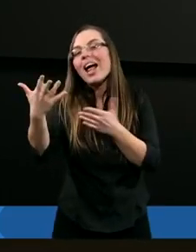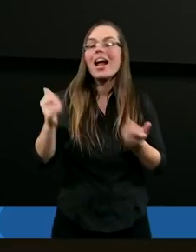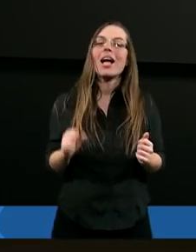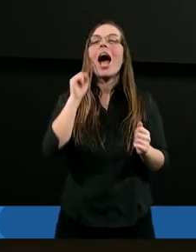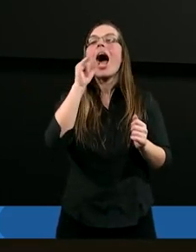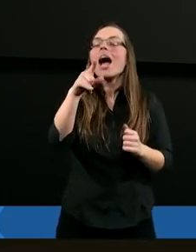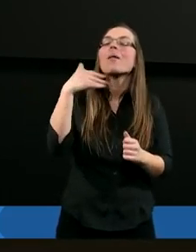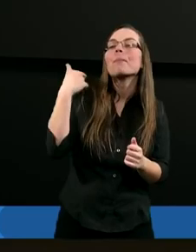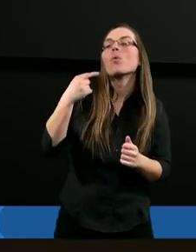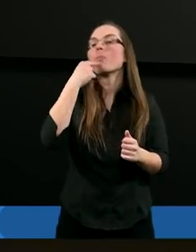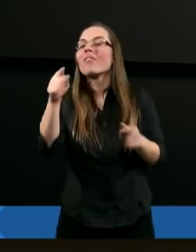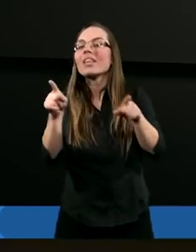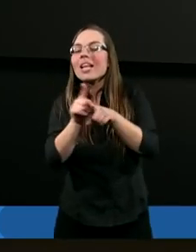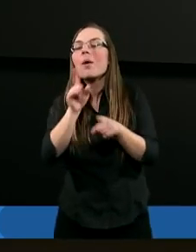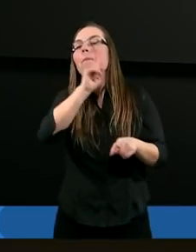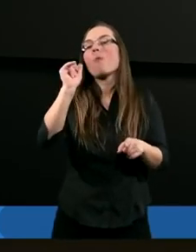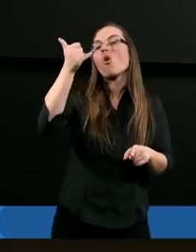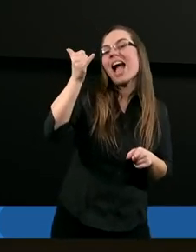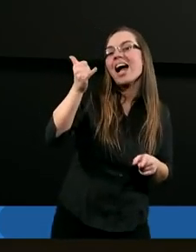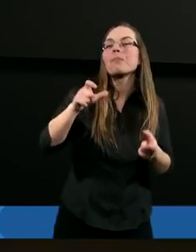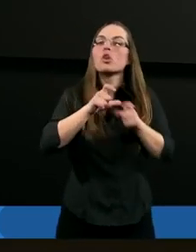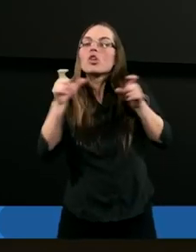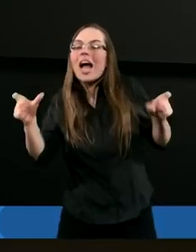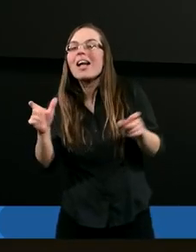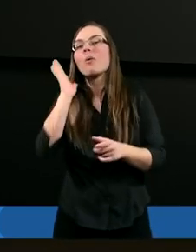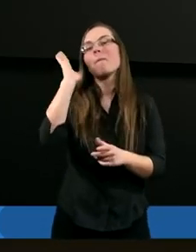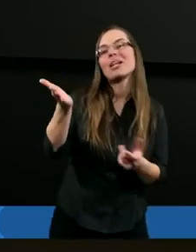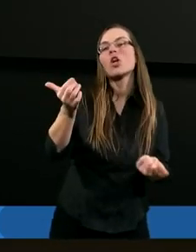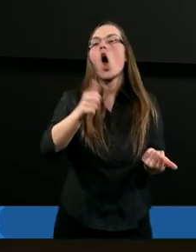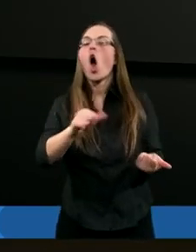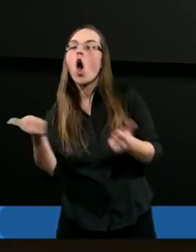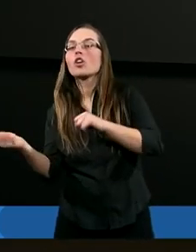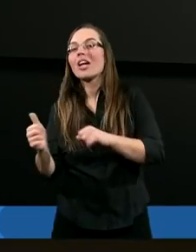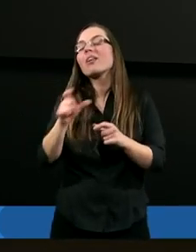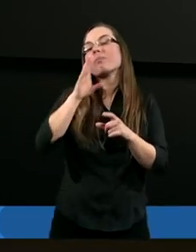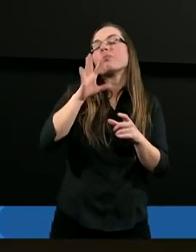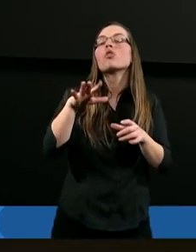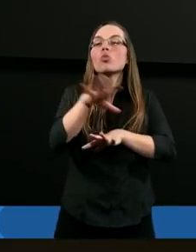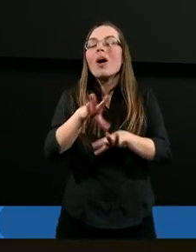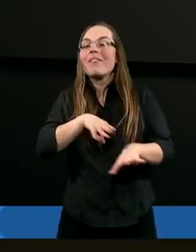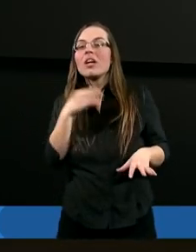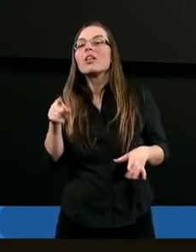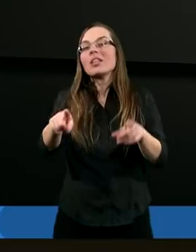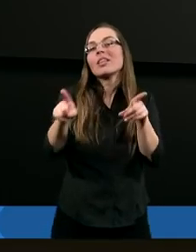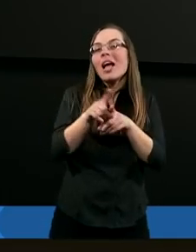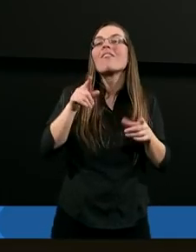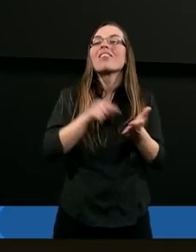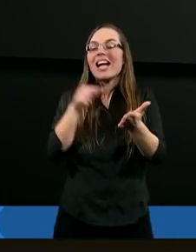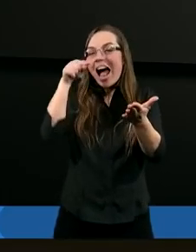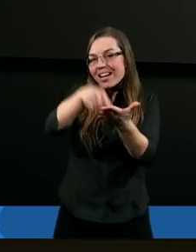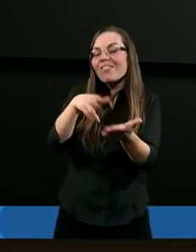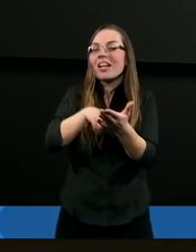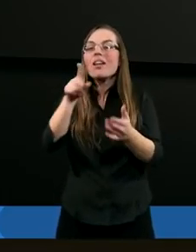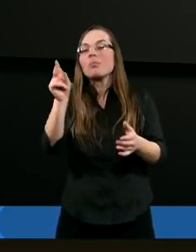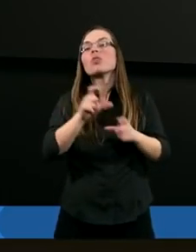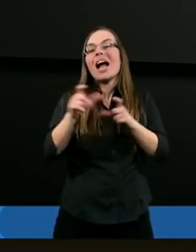No a jednak było powiedziane, że po jakimś czasie będziecie ochrzczeni jeszcze Duchem Świętym. I to wskazywało na